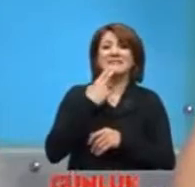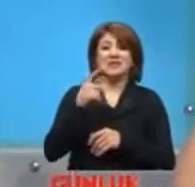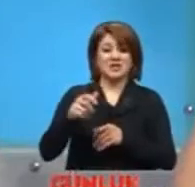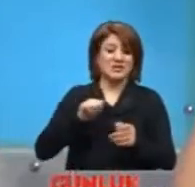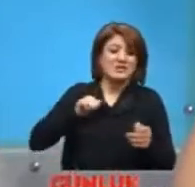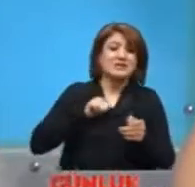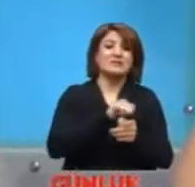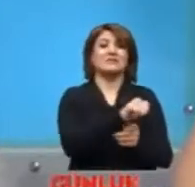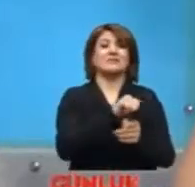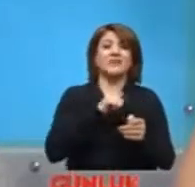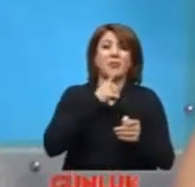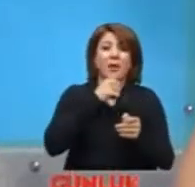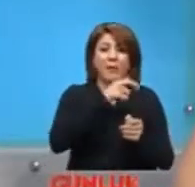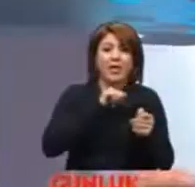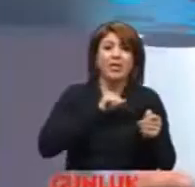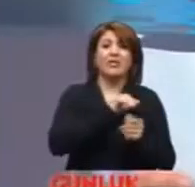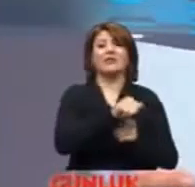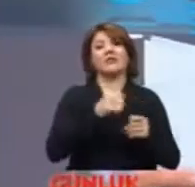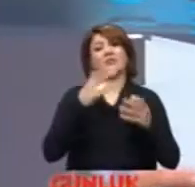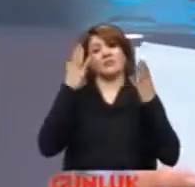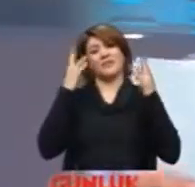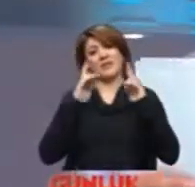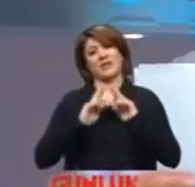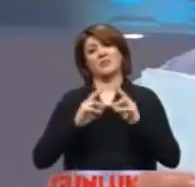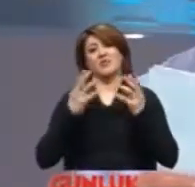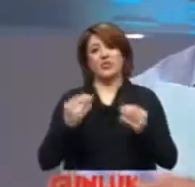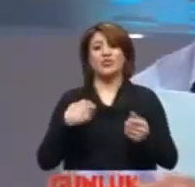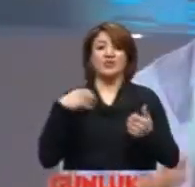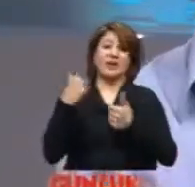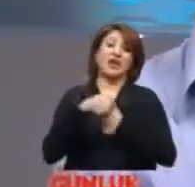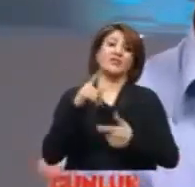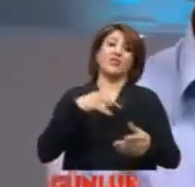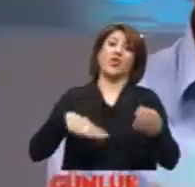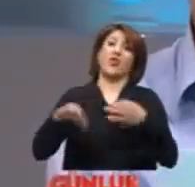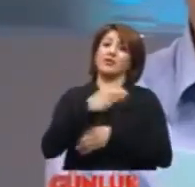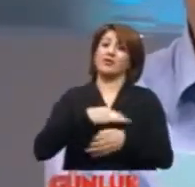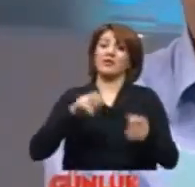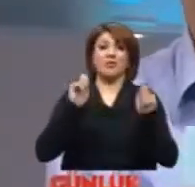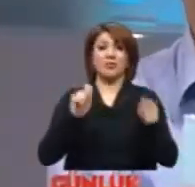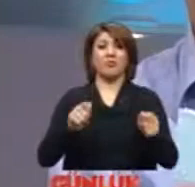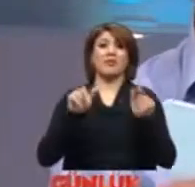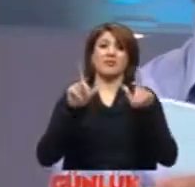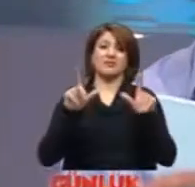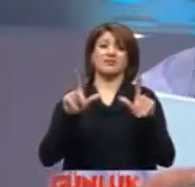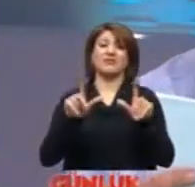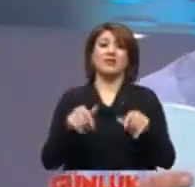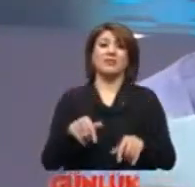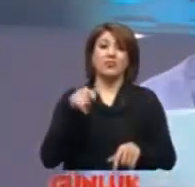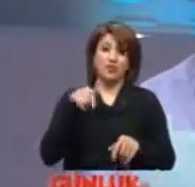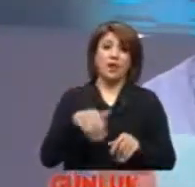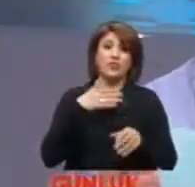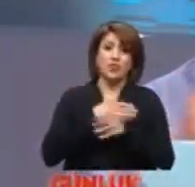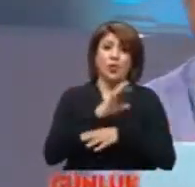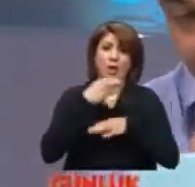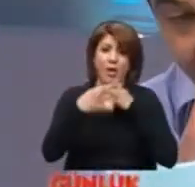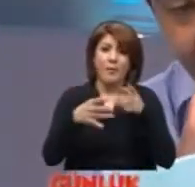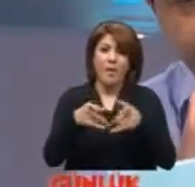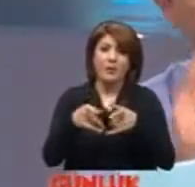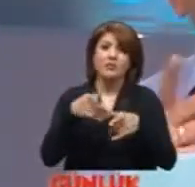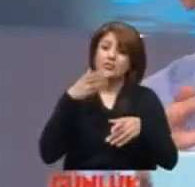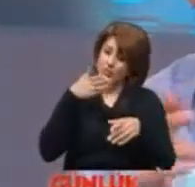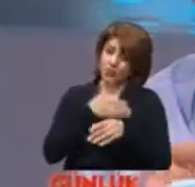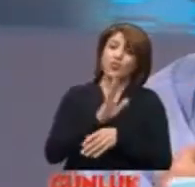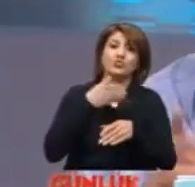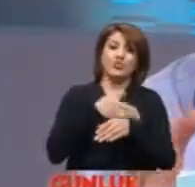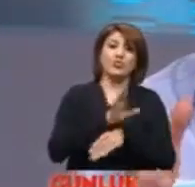temizlerlerdi. Vallahi büyük ihtimal karısı bir organizasyon yapmak zorunda yani. İkinci çocuktan sonra. Bunlar hep gerçek haber. Bunlar hep gerçek maalesef. Biz